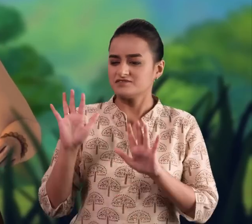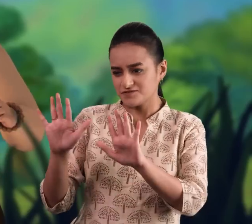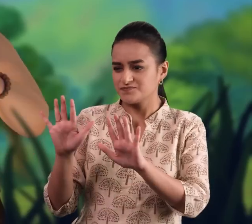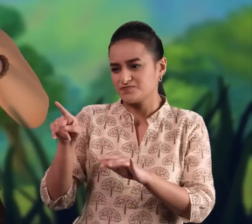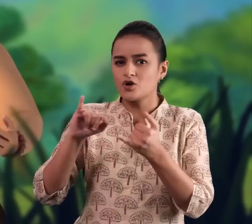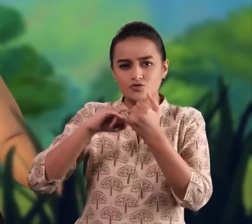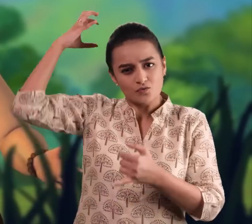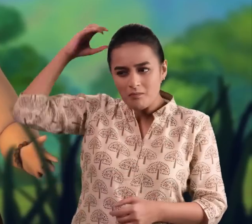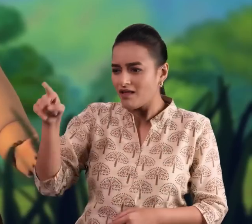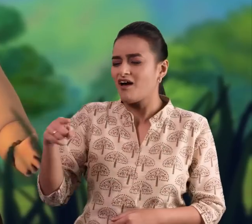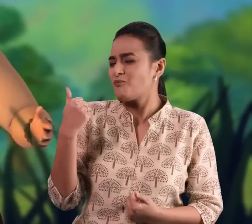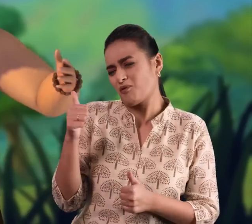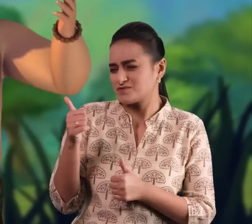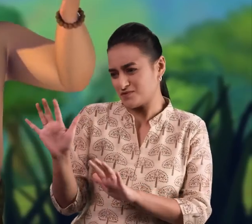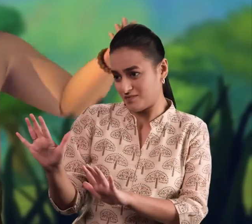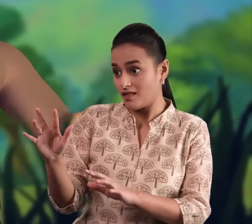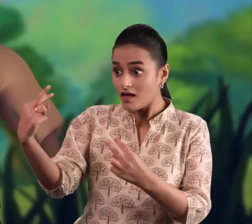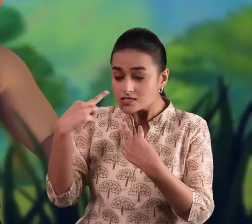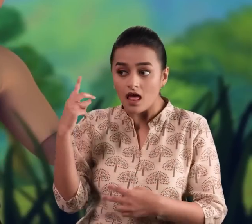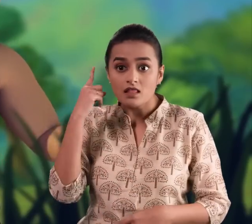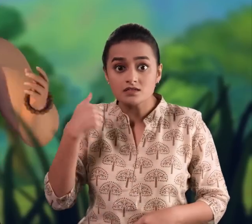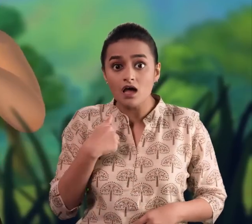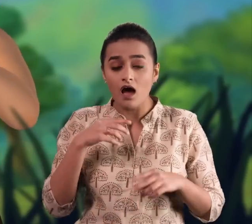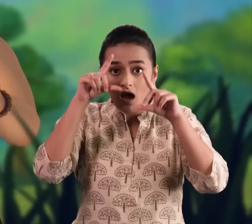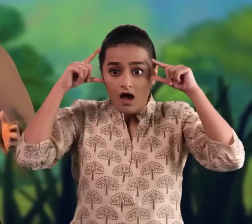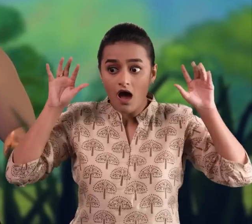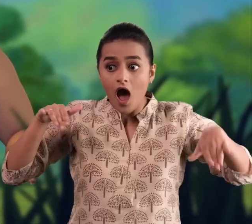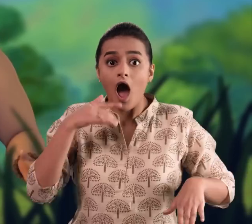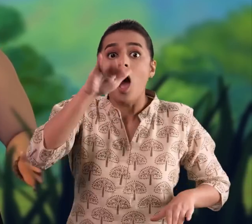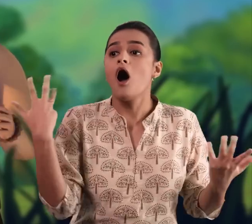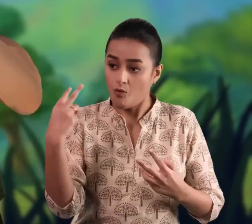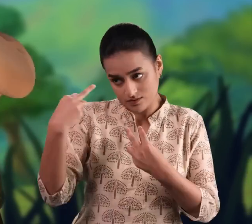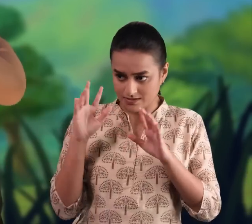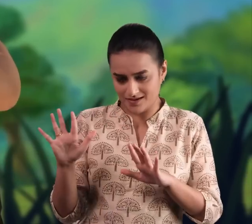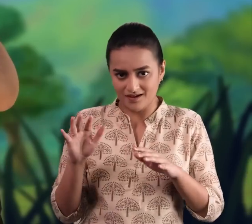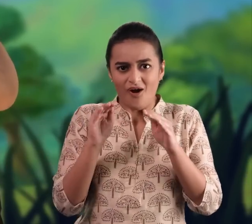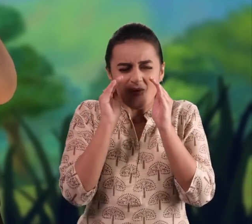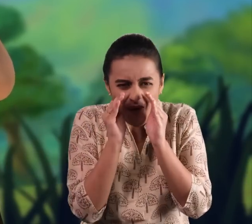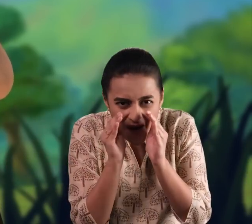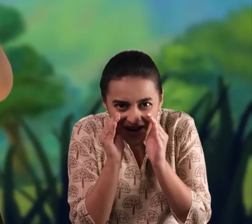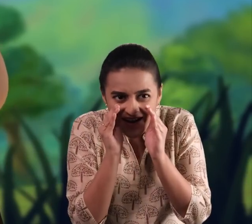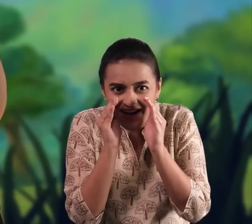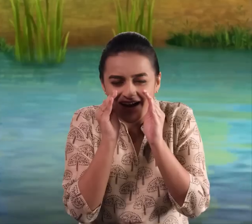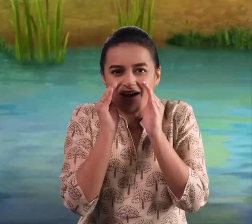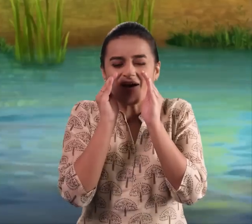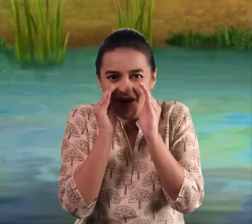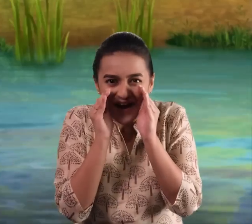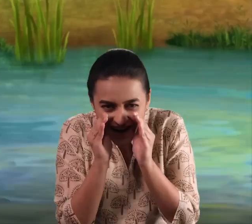रहने दो, तुमसे नहीं होगा सुबाला। अब देखो और सुनो हंजो को मैं कैसे बुलाता हूँ।